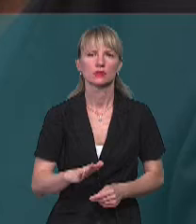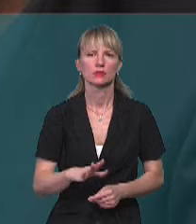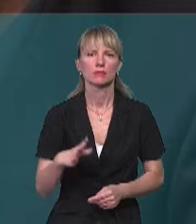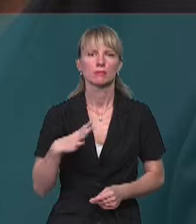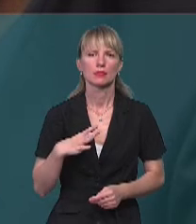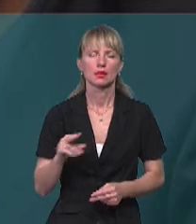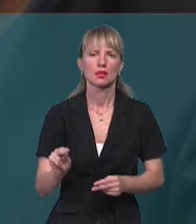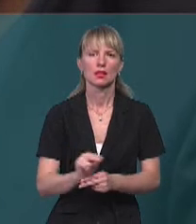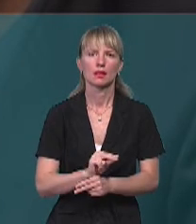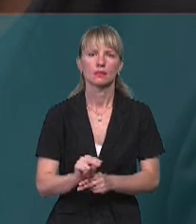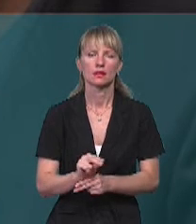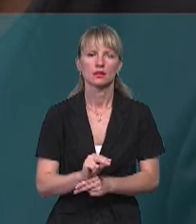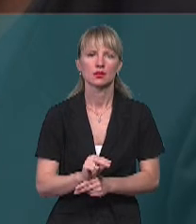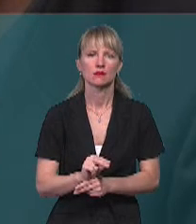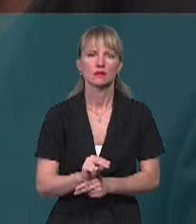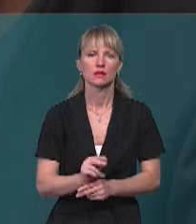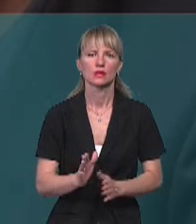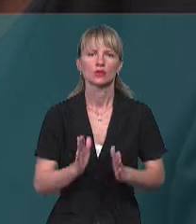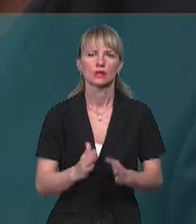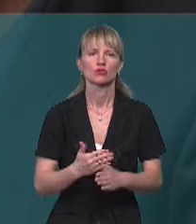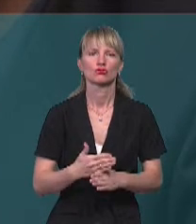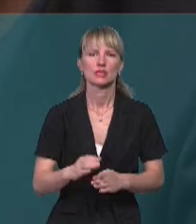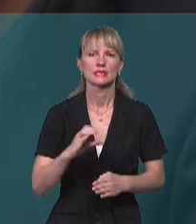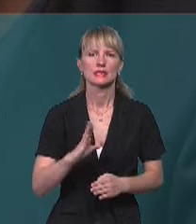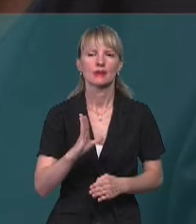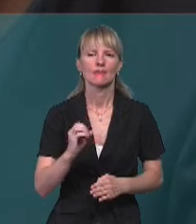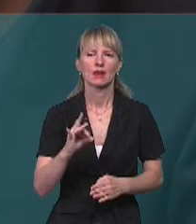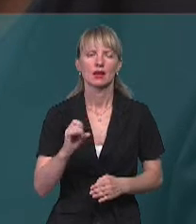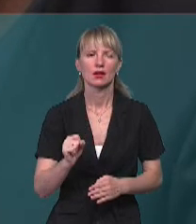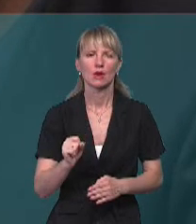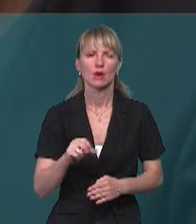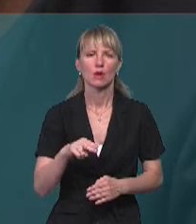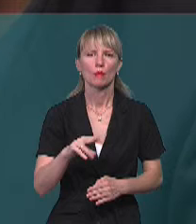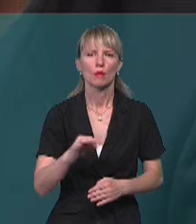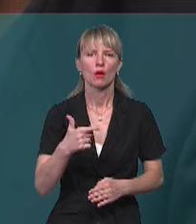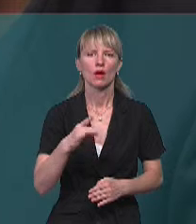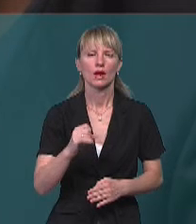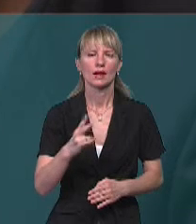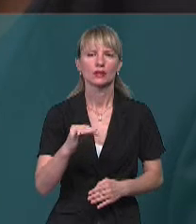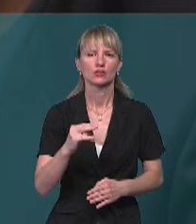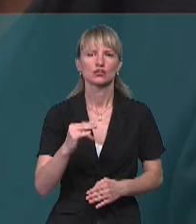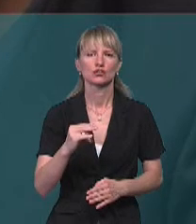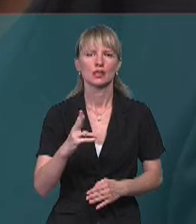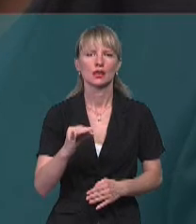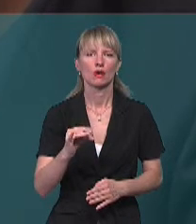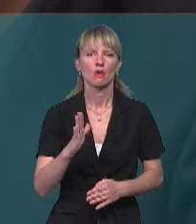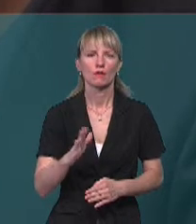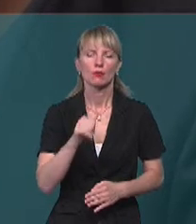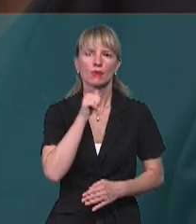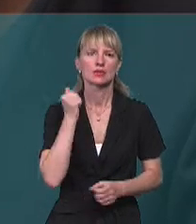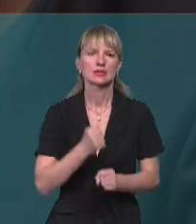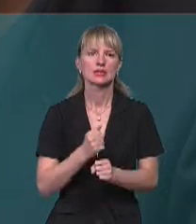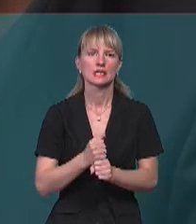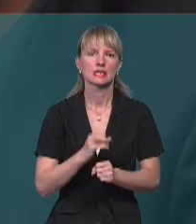був відремонтовано тільки частина сквера пограничників, і от в минулому році ми закінчили, зробили це